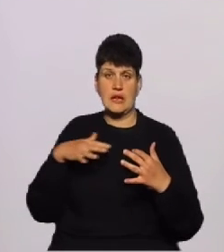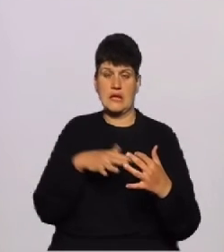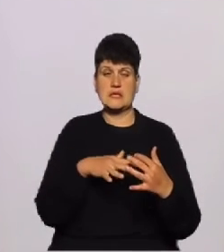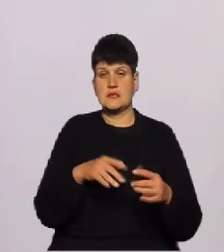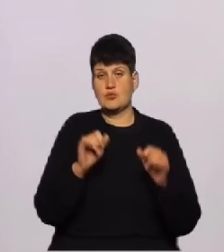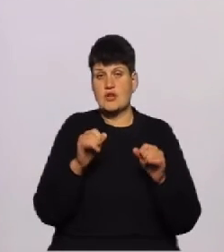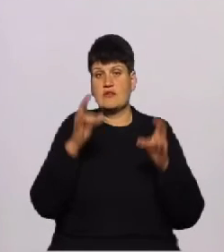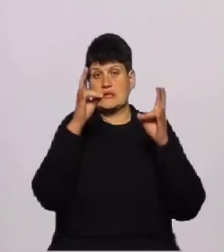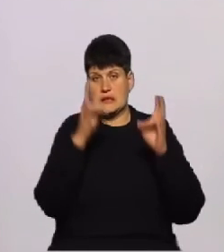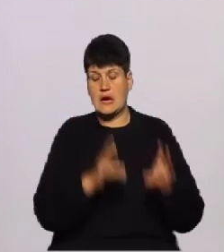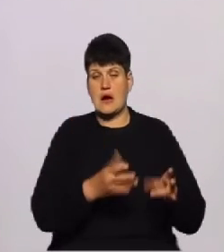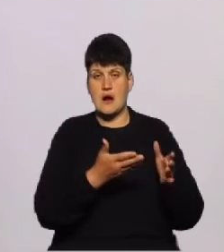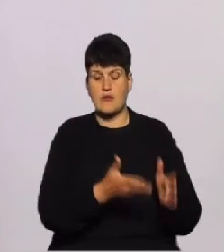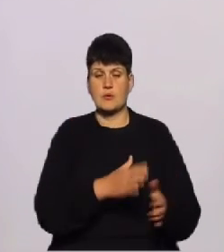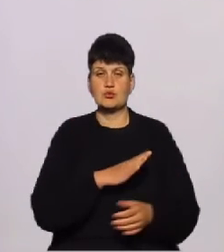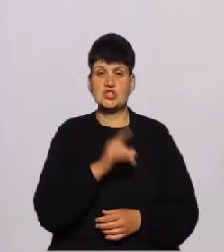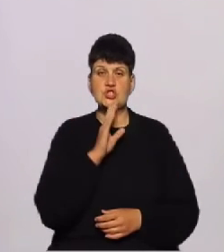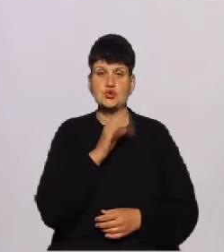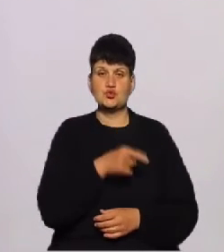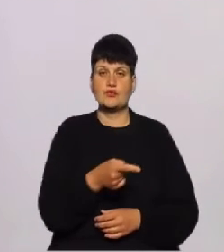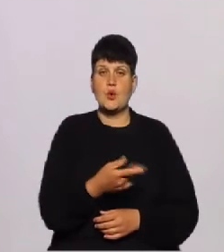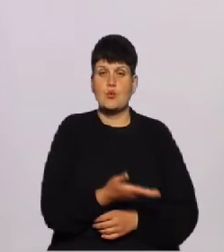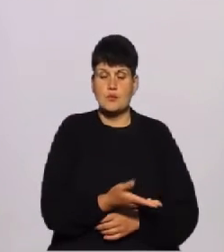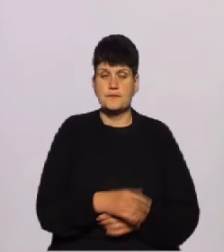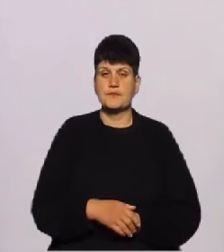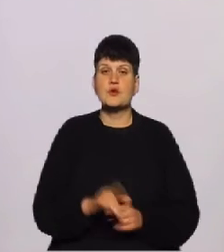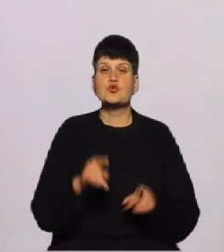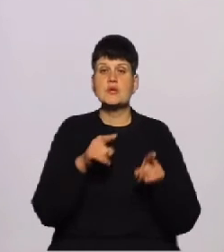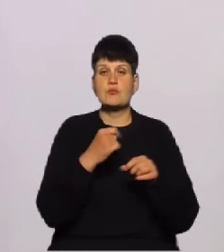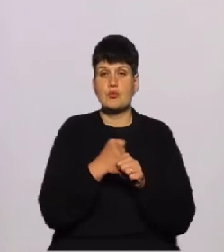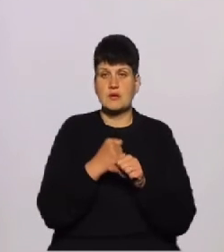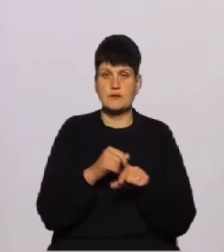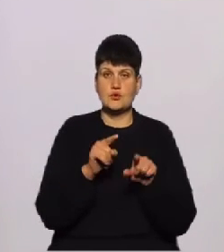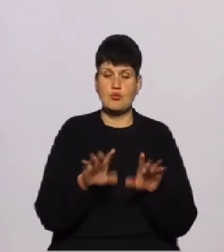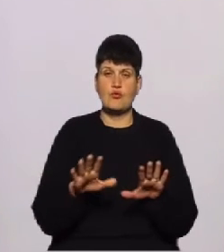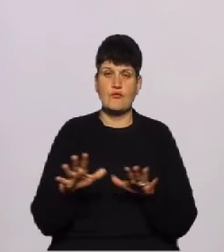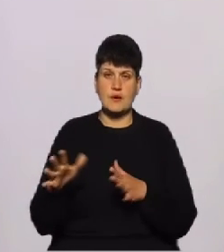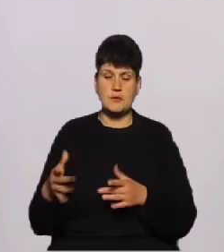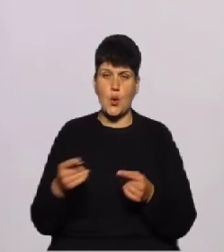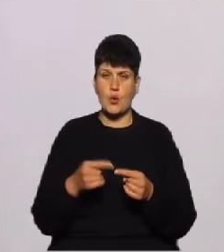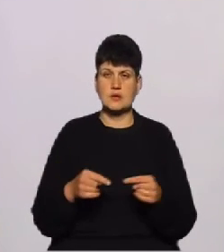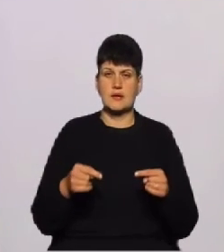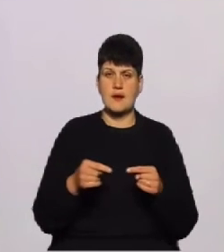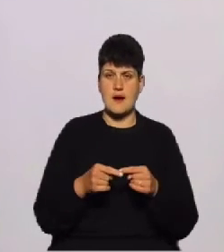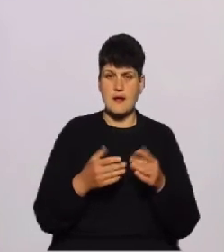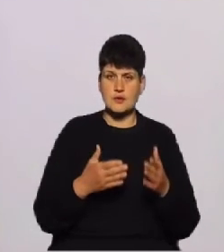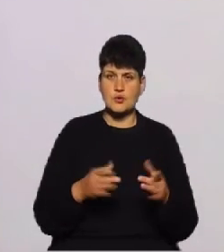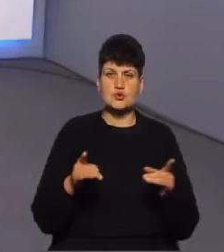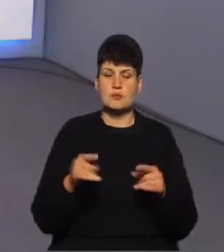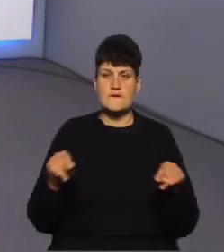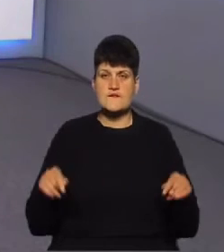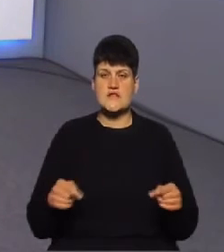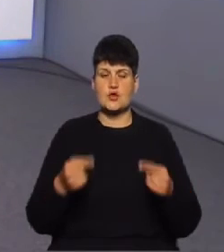як трапилися з цією жінкою в Тернополі. А що їм робити в такому випадку конкретно, аби все-таки відновити якусь